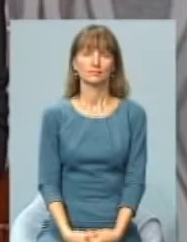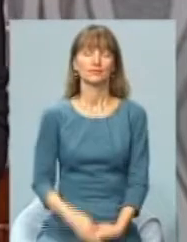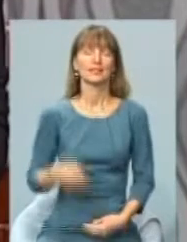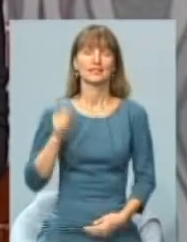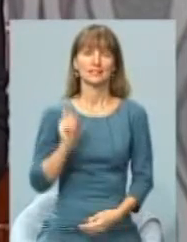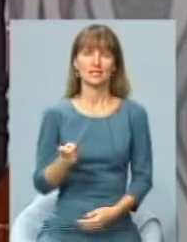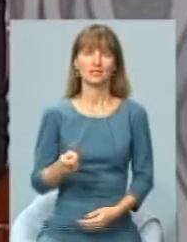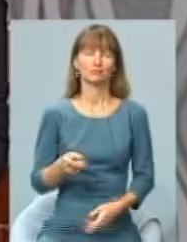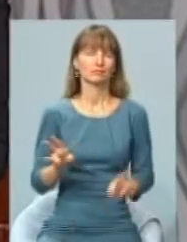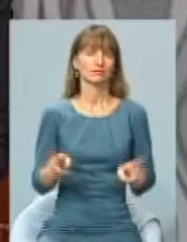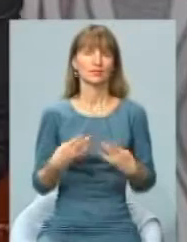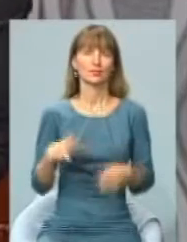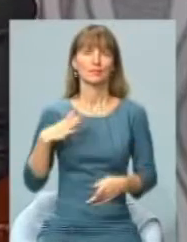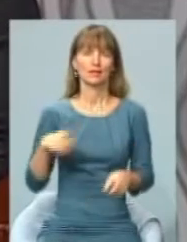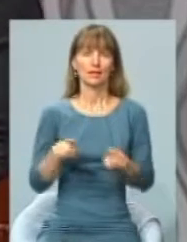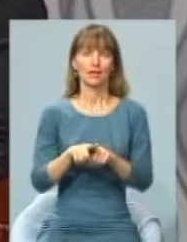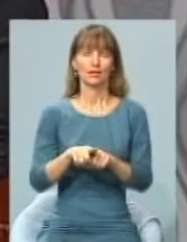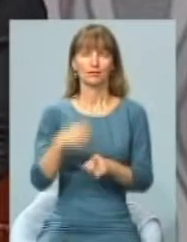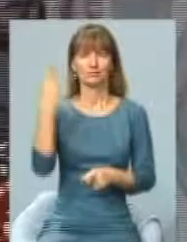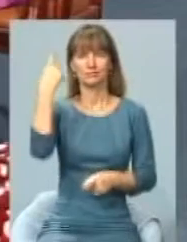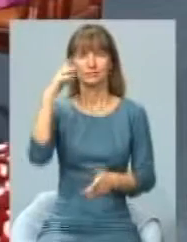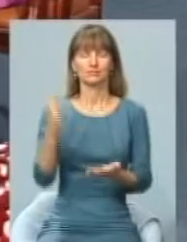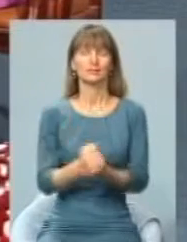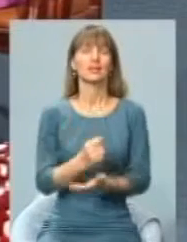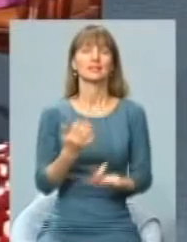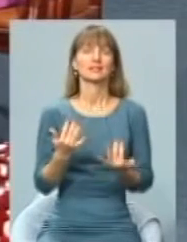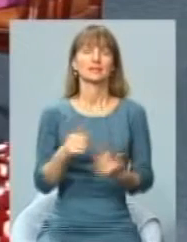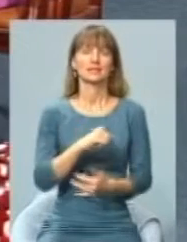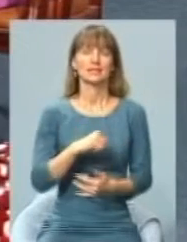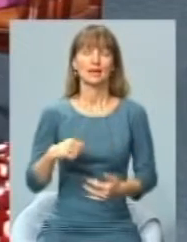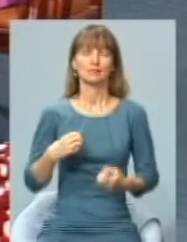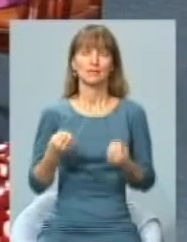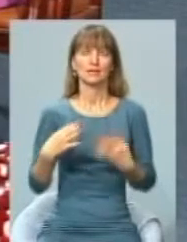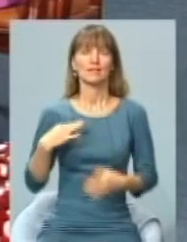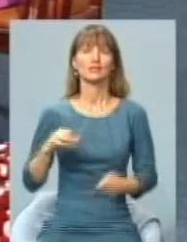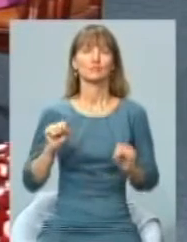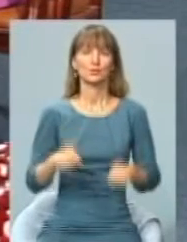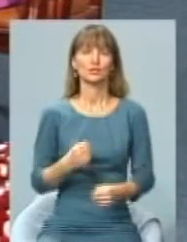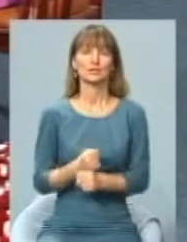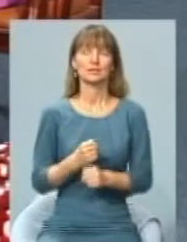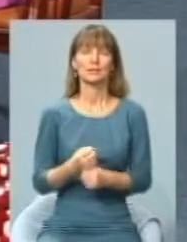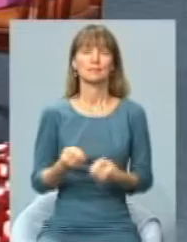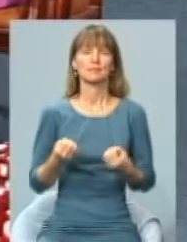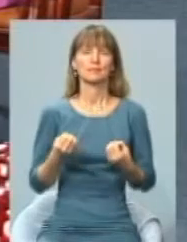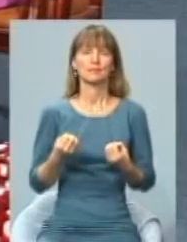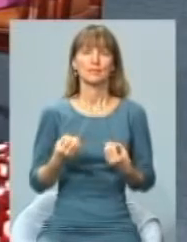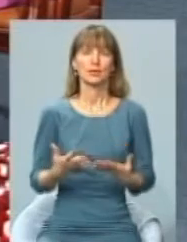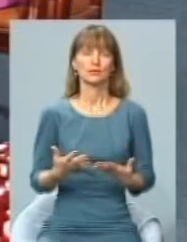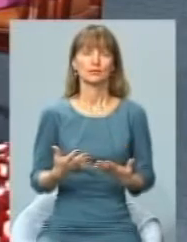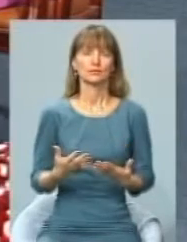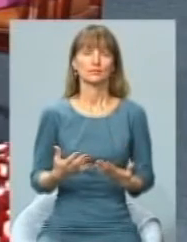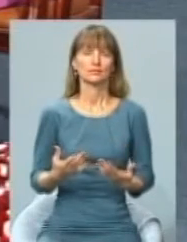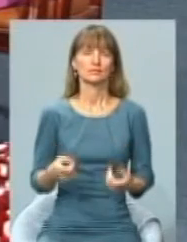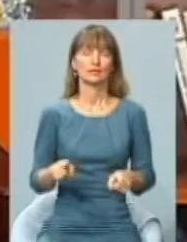Дійсно, навіть не треба бути таким геніальним таким винахідником, оскільки навіть самі прості речі можна створити просто-напросто от такі,